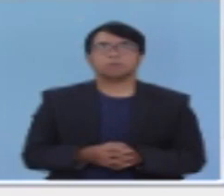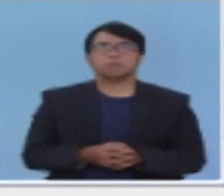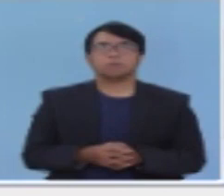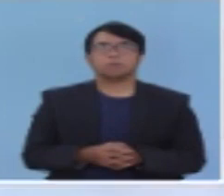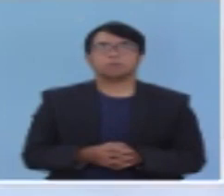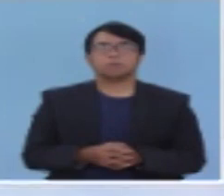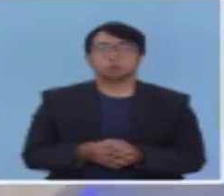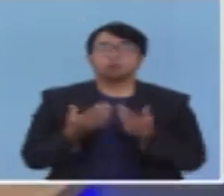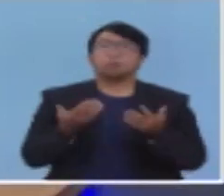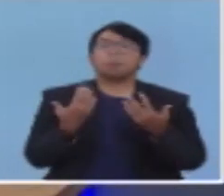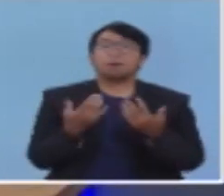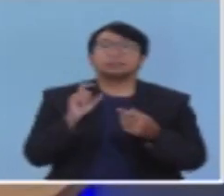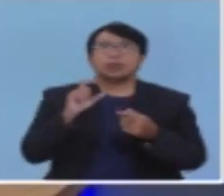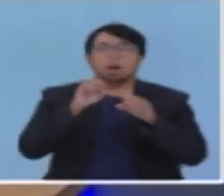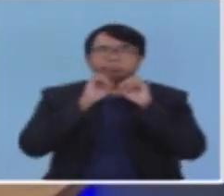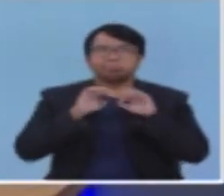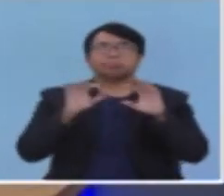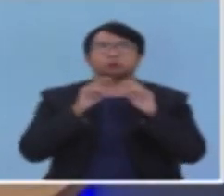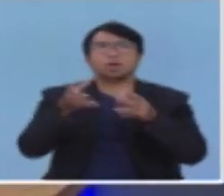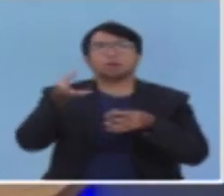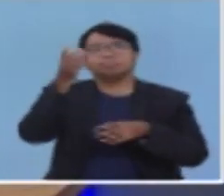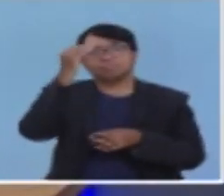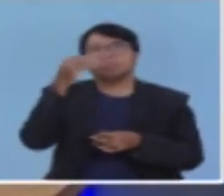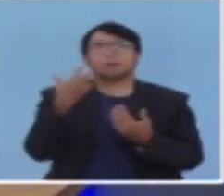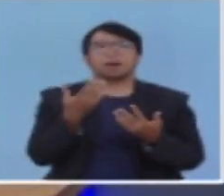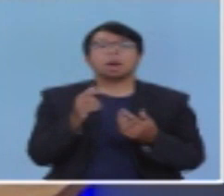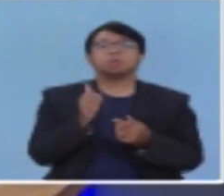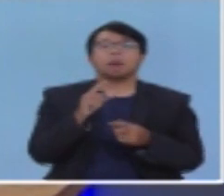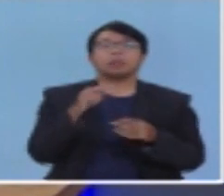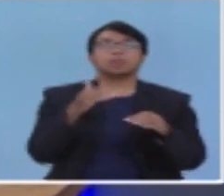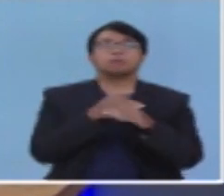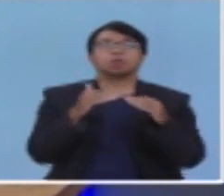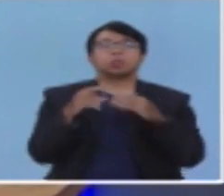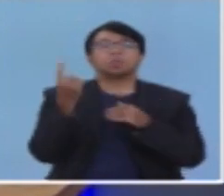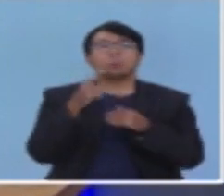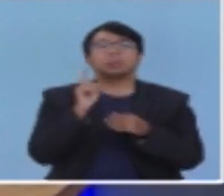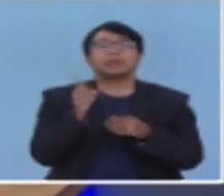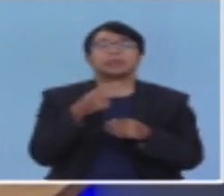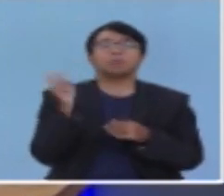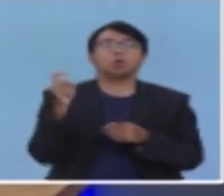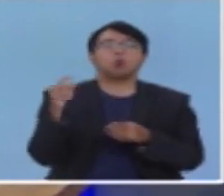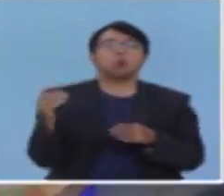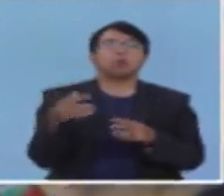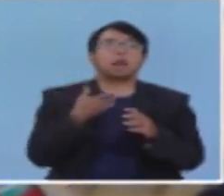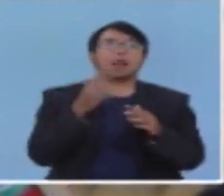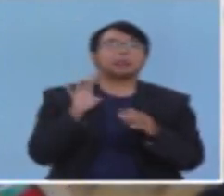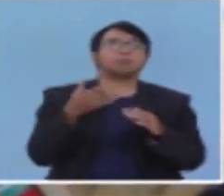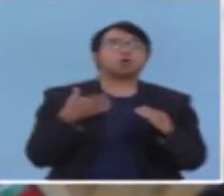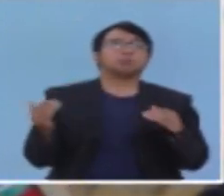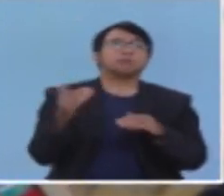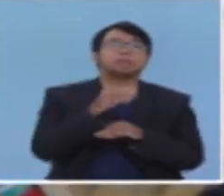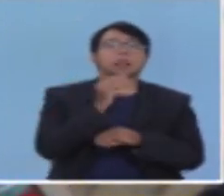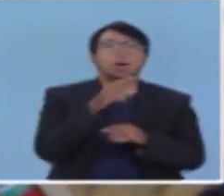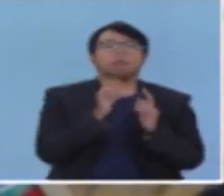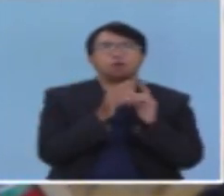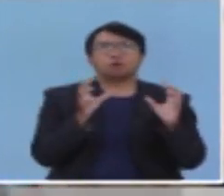banyak penumpukan penumpang di beberapa titik ya, transportasi umum. Ya, sebetulnya sosialisasi kita terus lakukan ya, melalui radio,